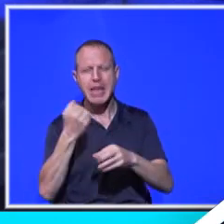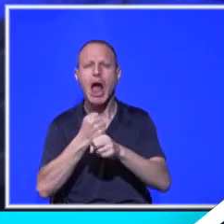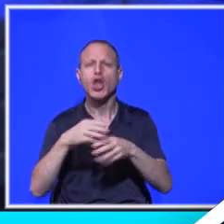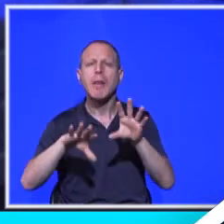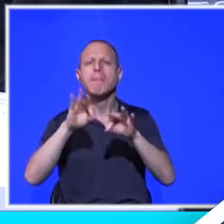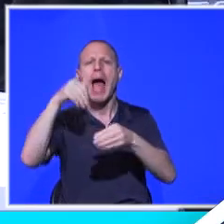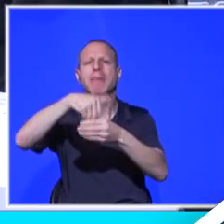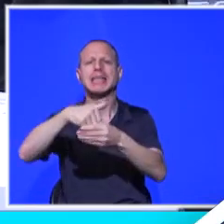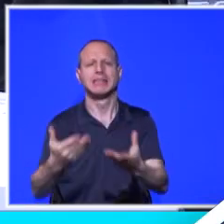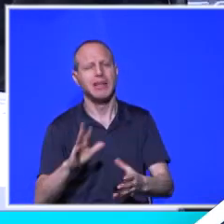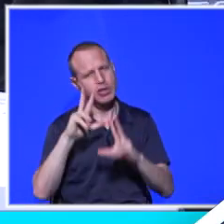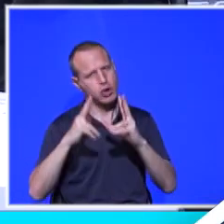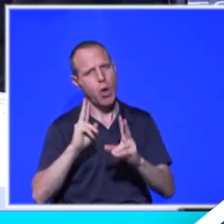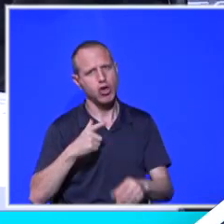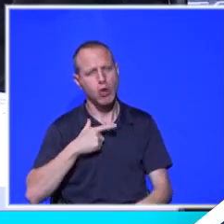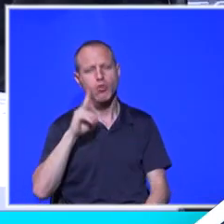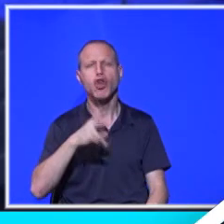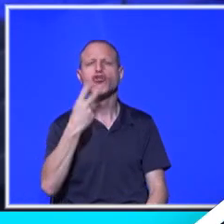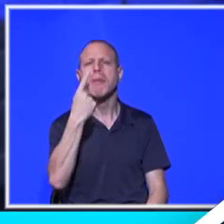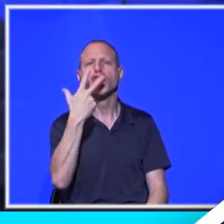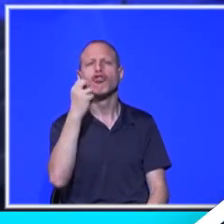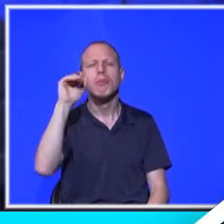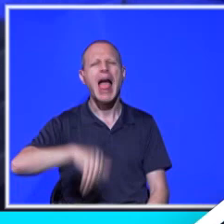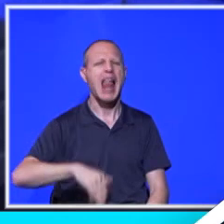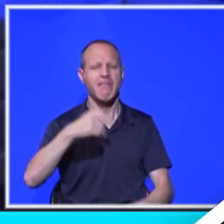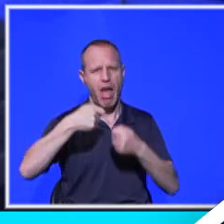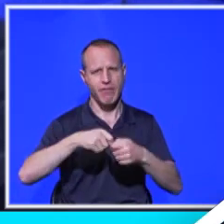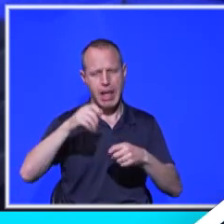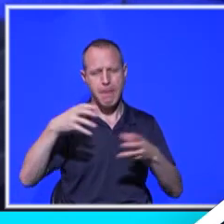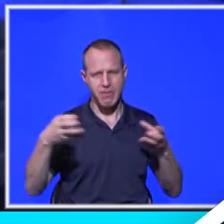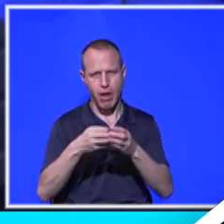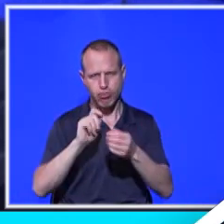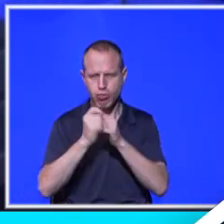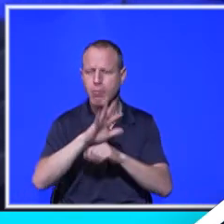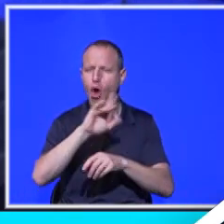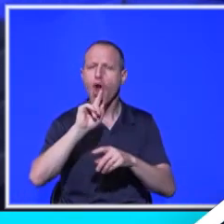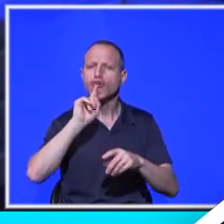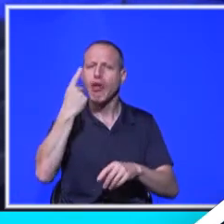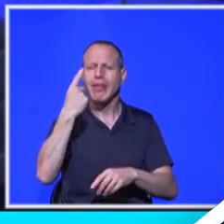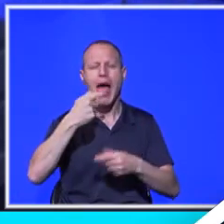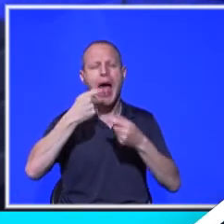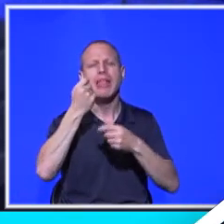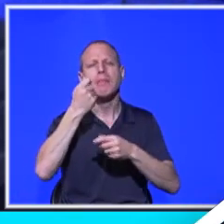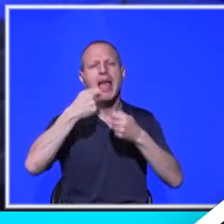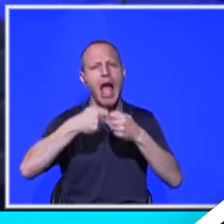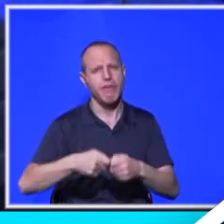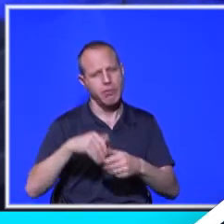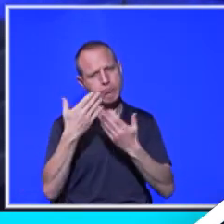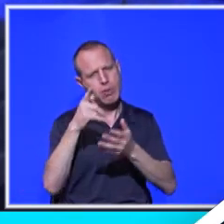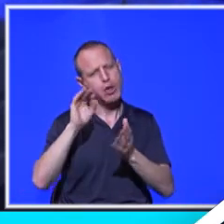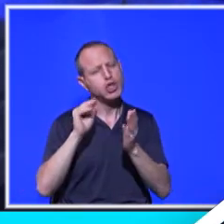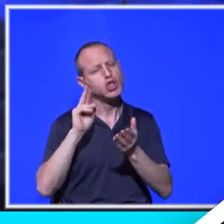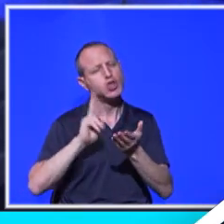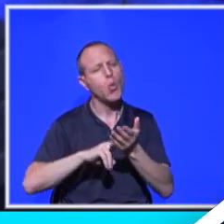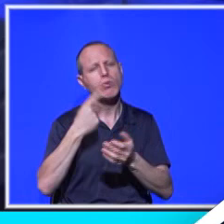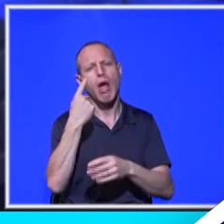פריימריז? איזה צורה יש לנו? יש לנו 130 אלף חברי מפלגה שמשלמים כל שנה דמי חבר, שזה מקנה להם זכות אחת ויחידה,